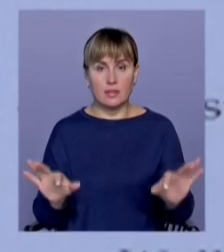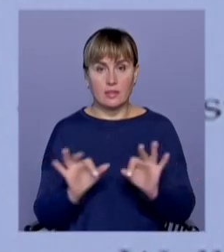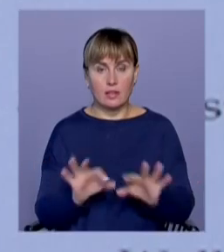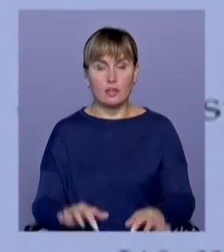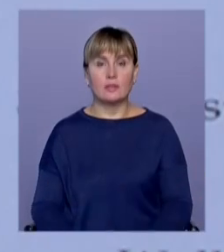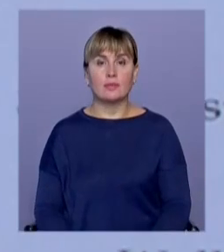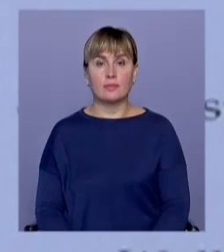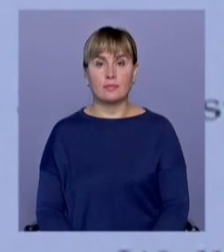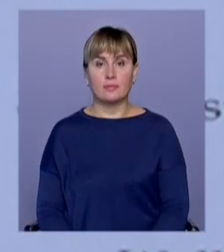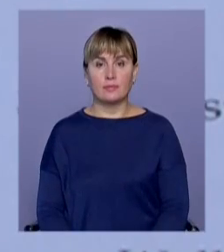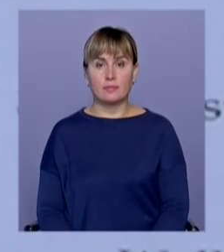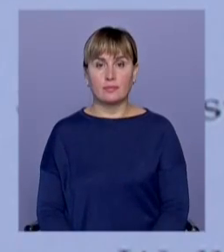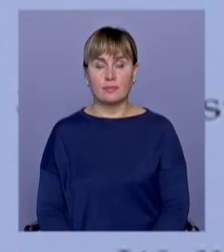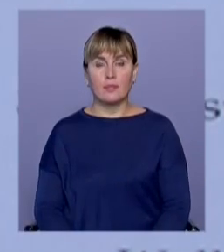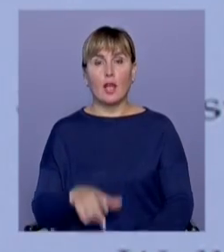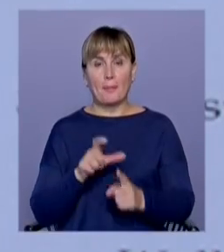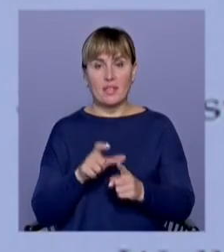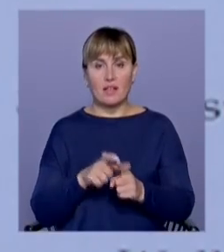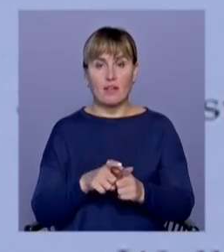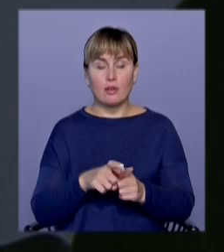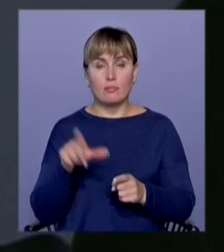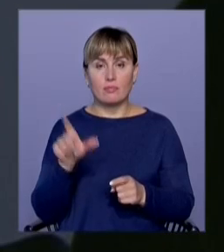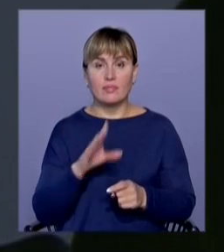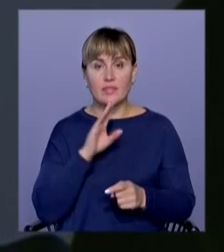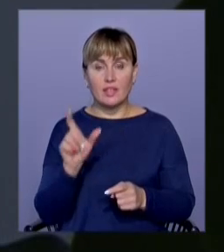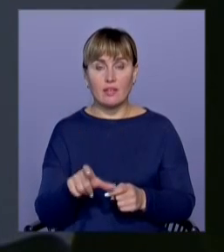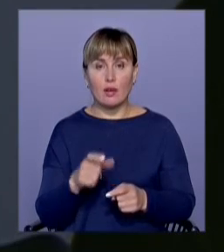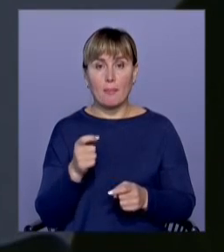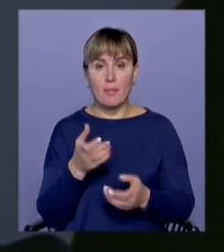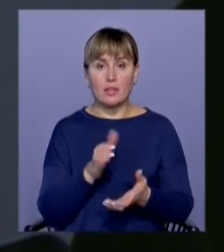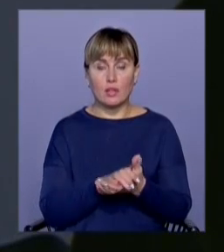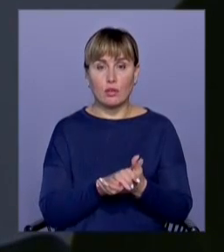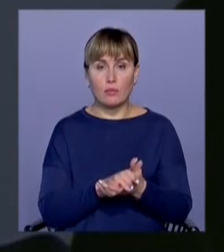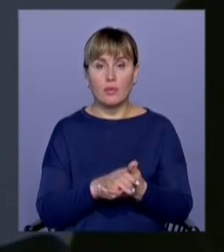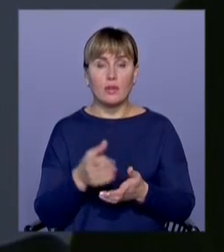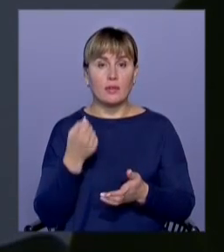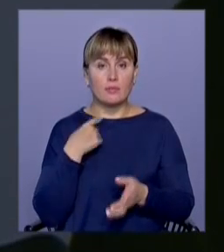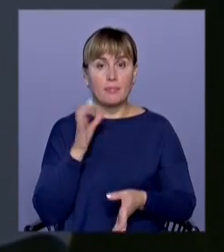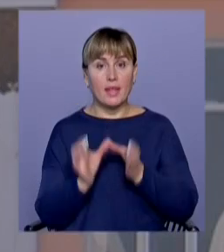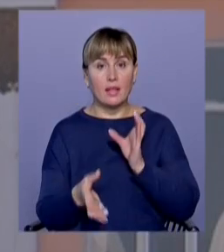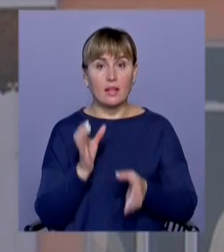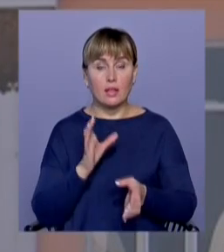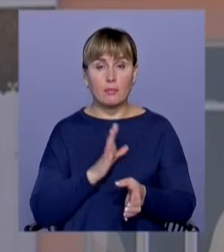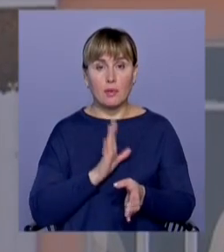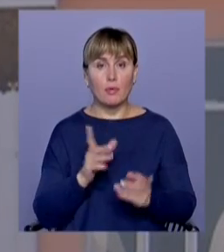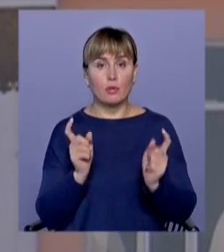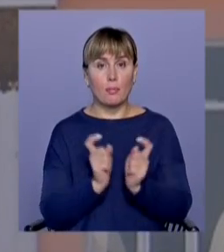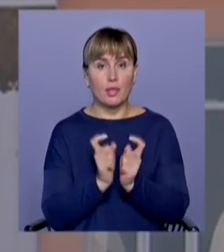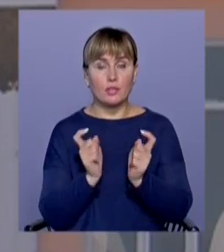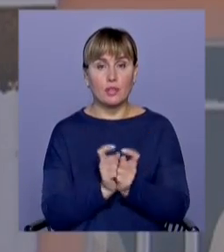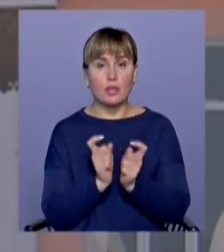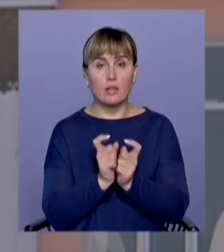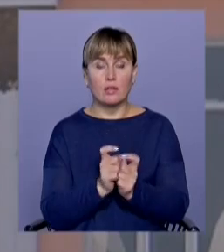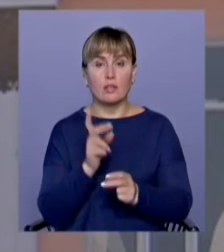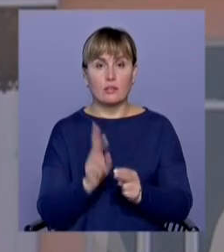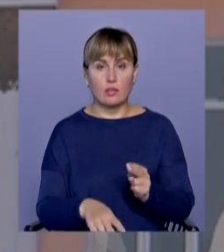показания. По словам подозреваемой, с малознакомым иностранцем, они распивали спиртное, а после поссорились. Конфликт